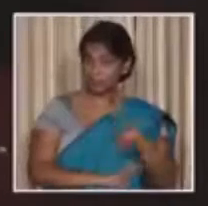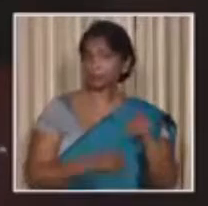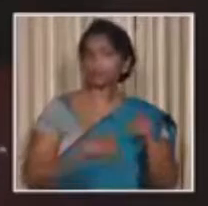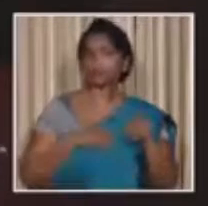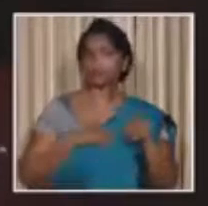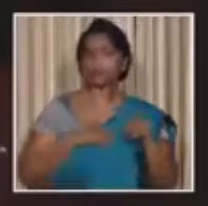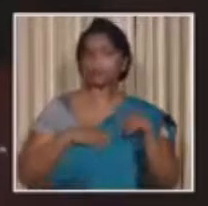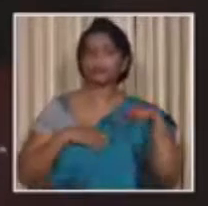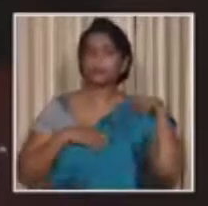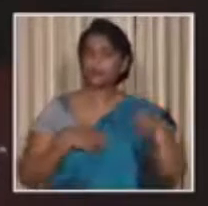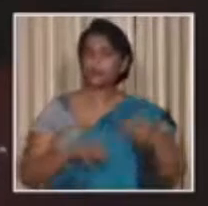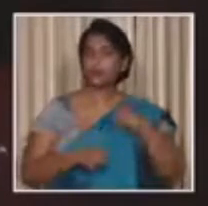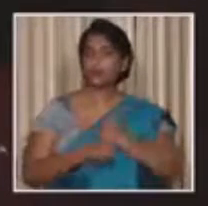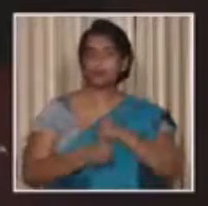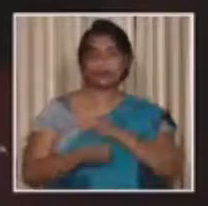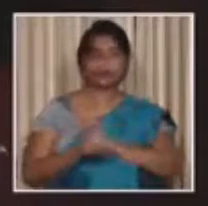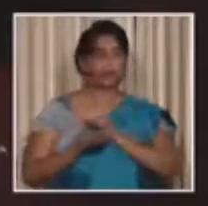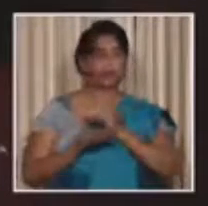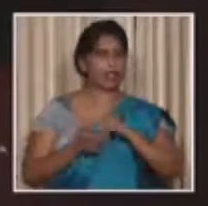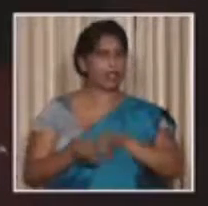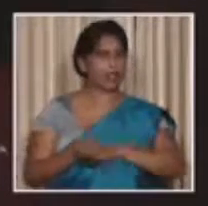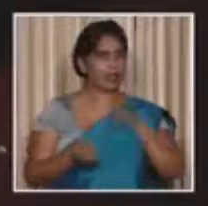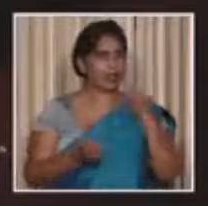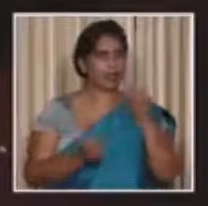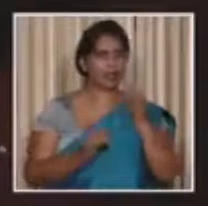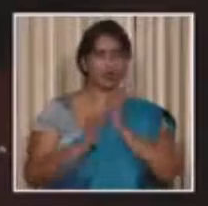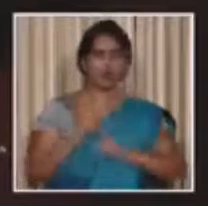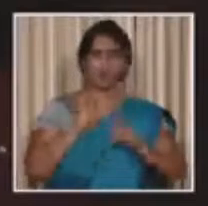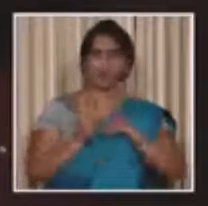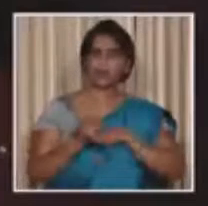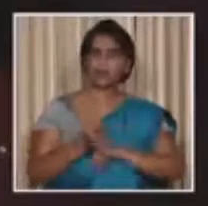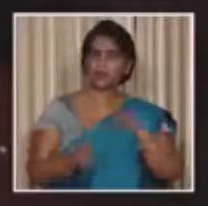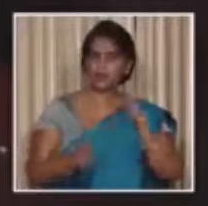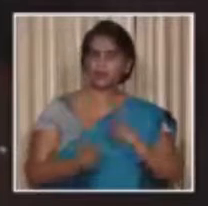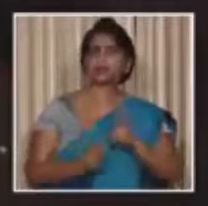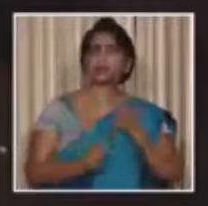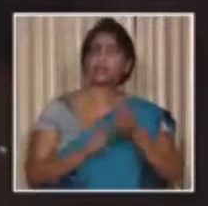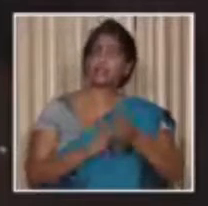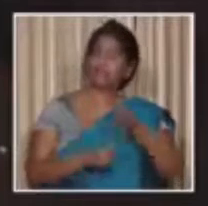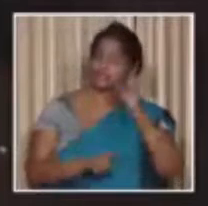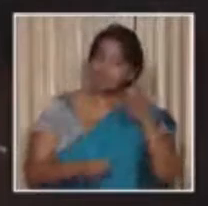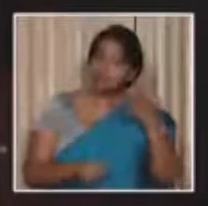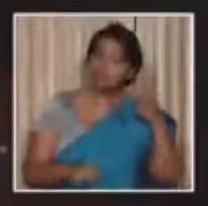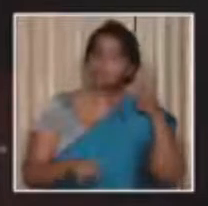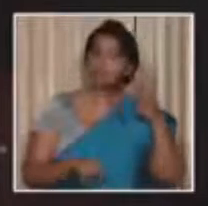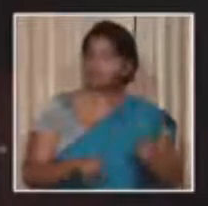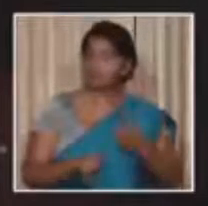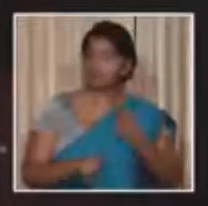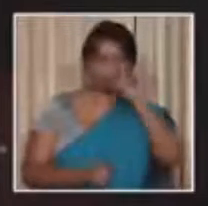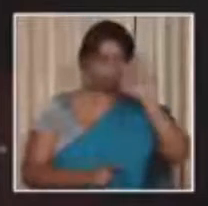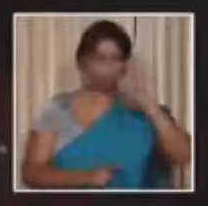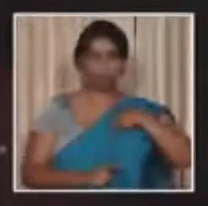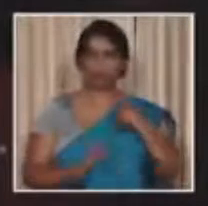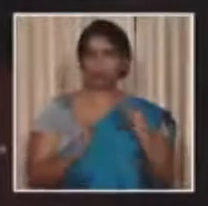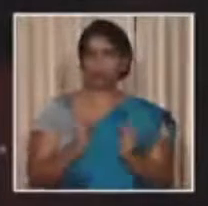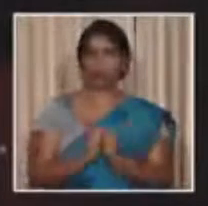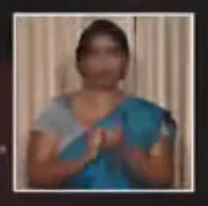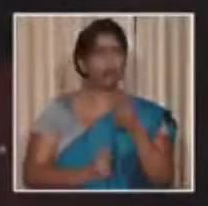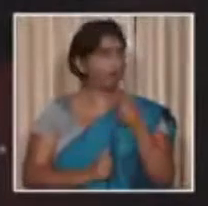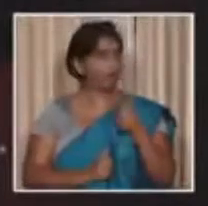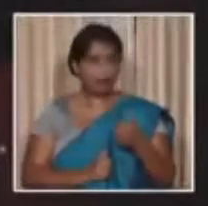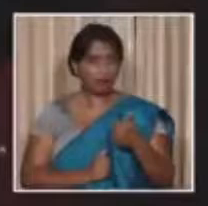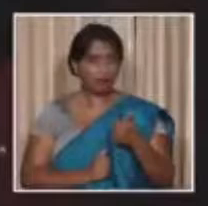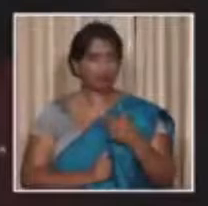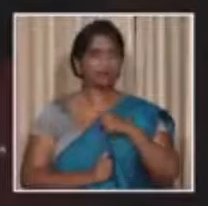මේ භාණ්ඩාගාර ලේකම් හරි මුදල් අමාත්‍යාංශ ලේකම් හරි ජනාධිපති හරි මේ කරන ඒකාධිපති වැඩේ හරිද කියලා මම